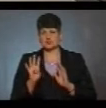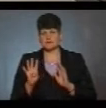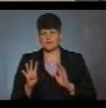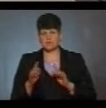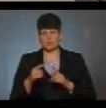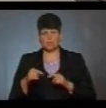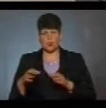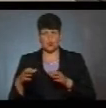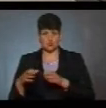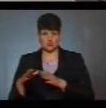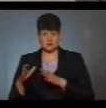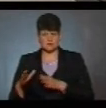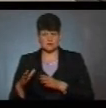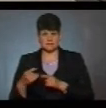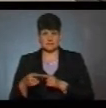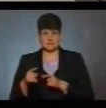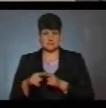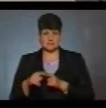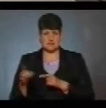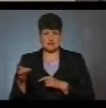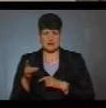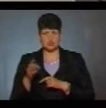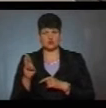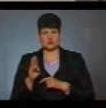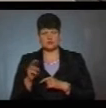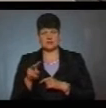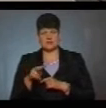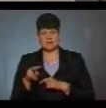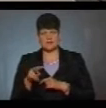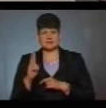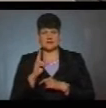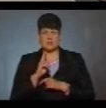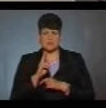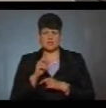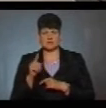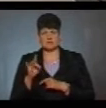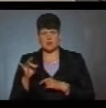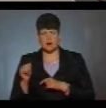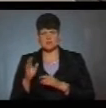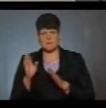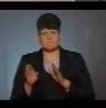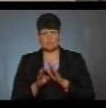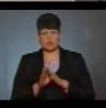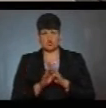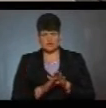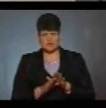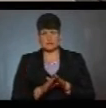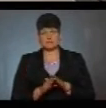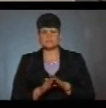окрузі це райони Шумський, Лановецький, Кременецький, Збаразький, Підволочиський.